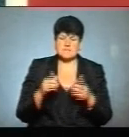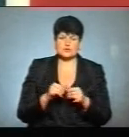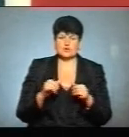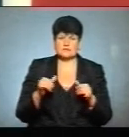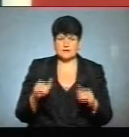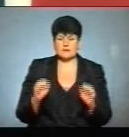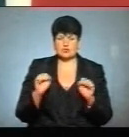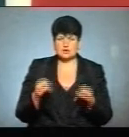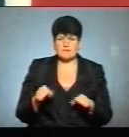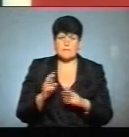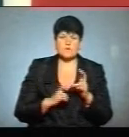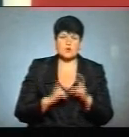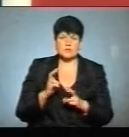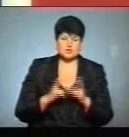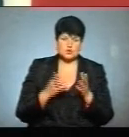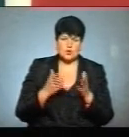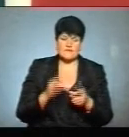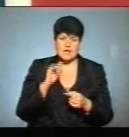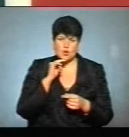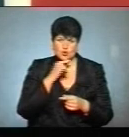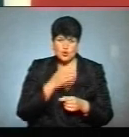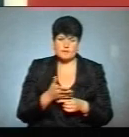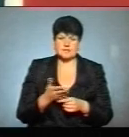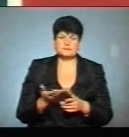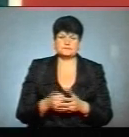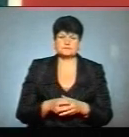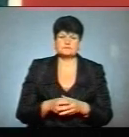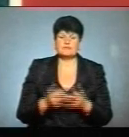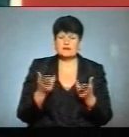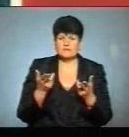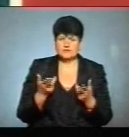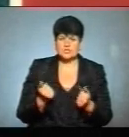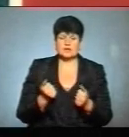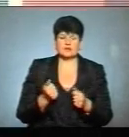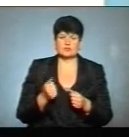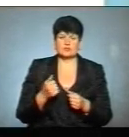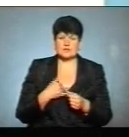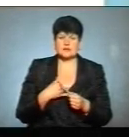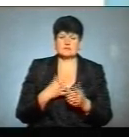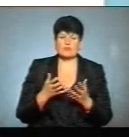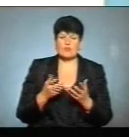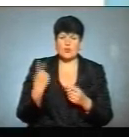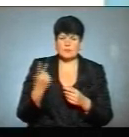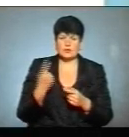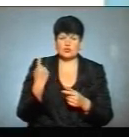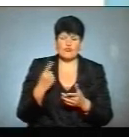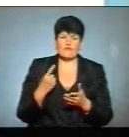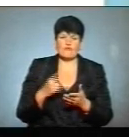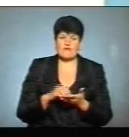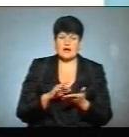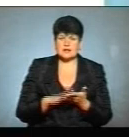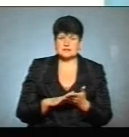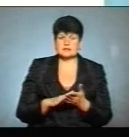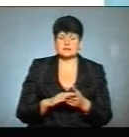можливо, промисловість, економіка, де менше? Ну, звичайно, у нас, якщо брати в цілому по області, це на одну вакансію припадає в